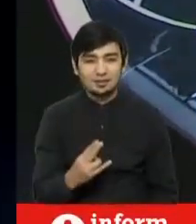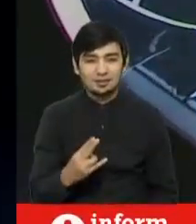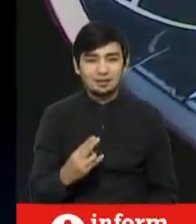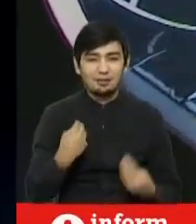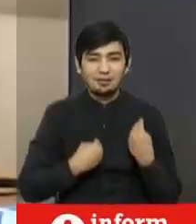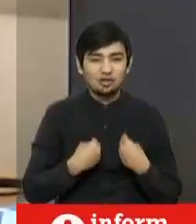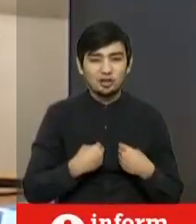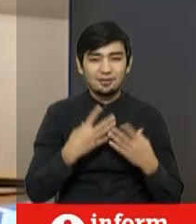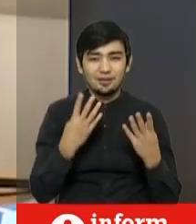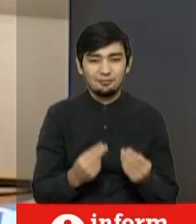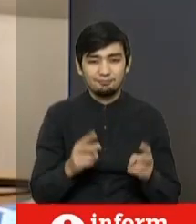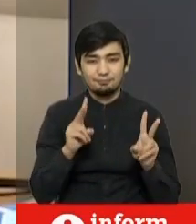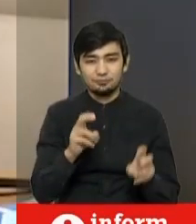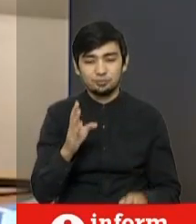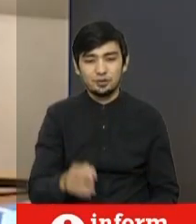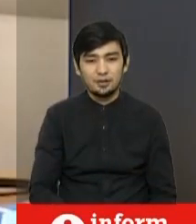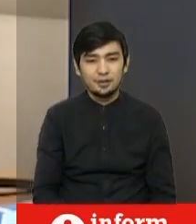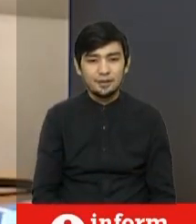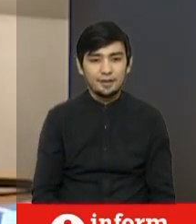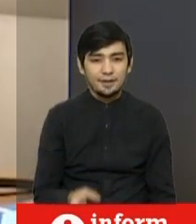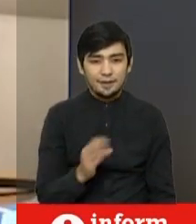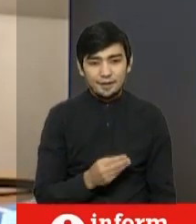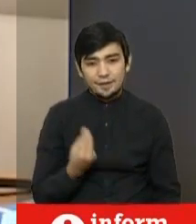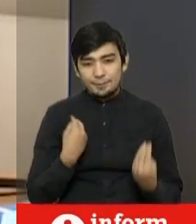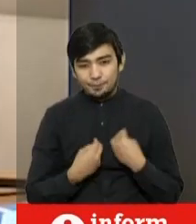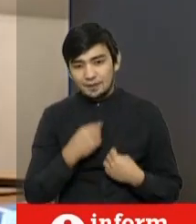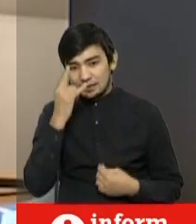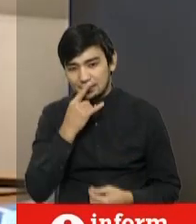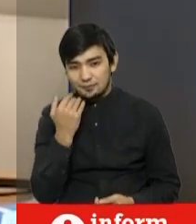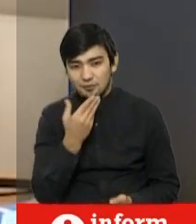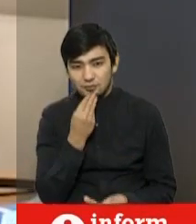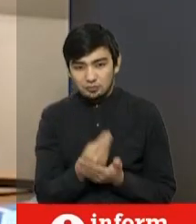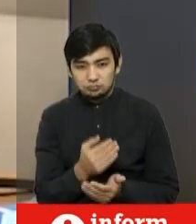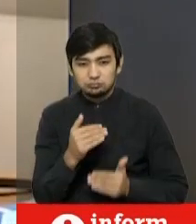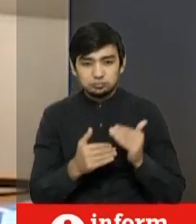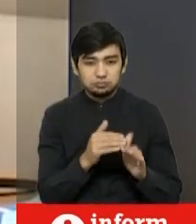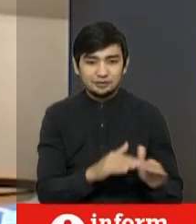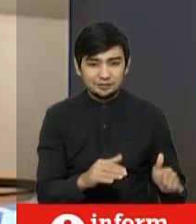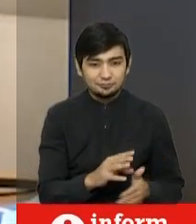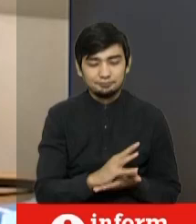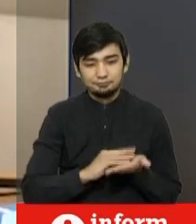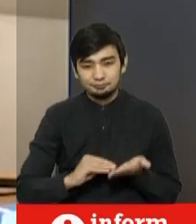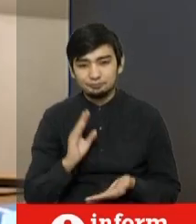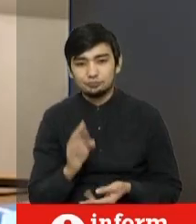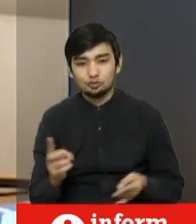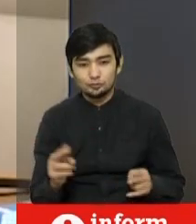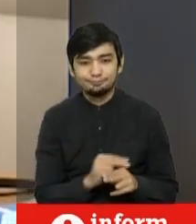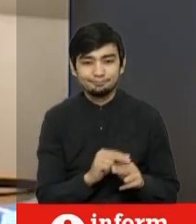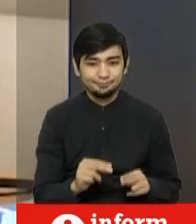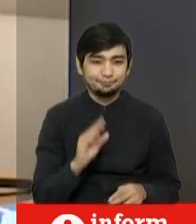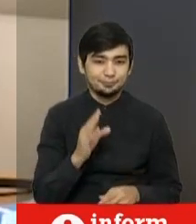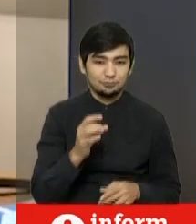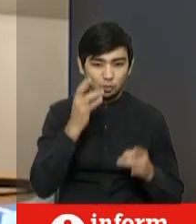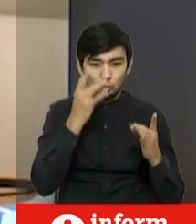қалайды. Бұл күн мәдени құндылықтарымызды кеңінен насихаттап, өскелең ұрпақты отаншылдыққа тәрбиелеудің негізі болар